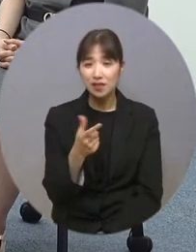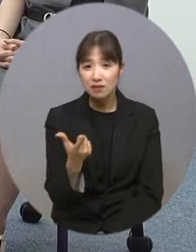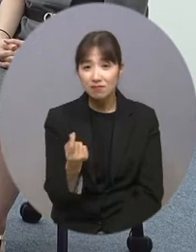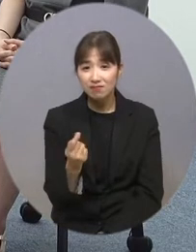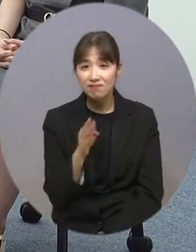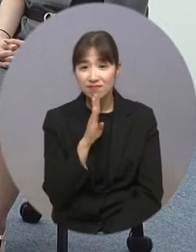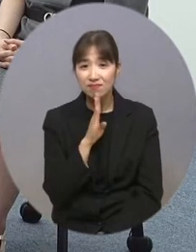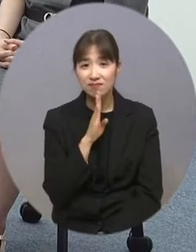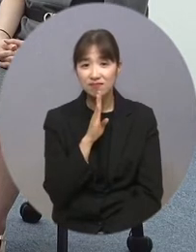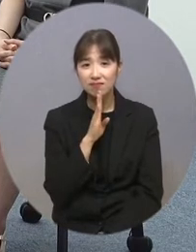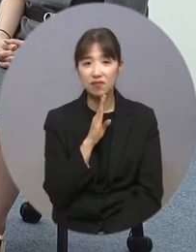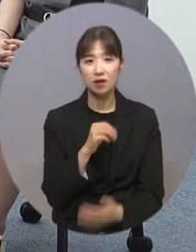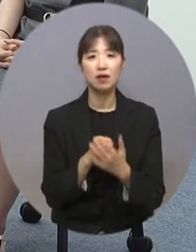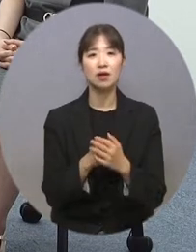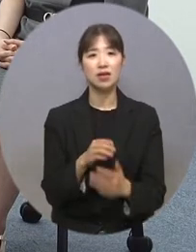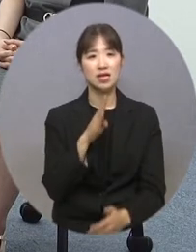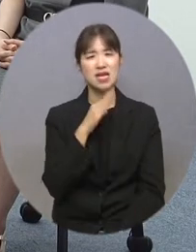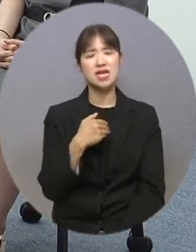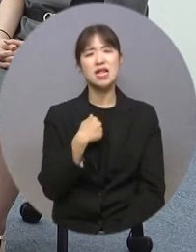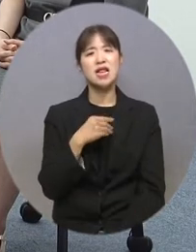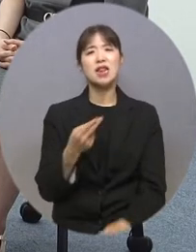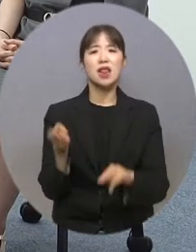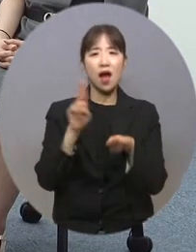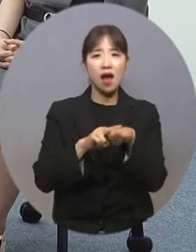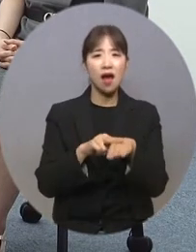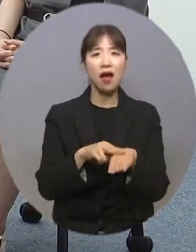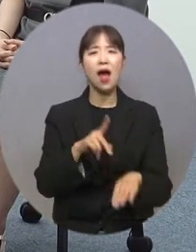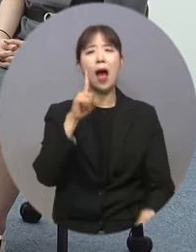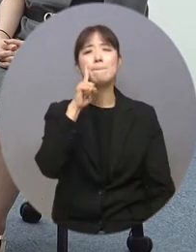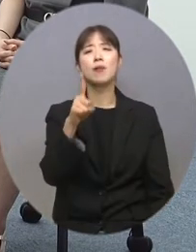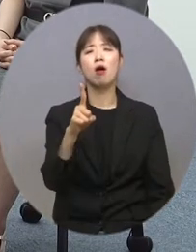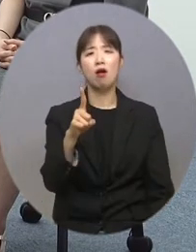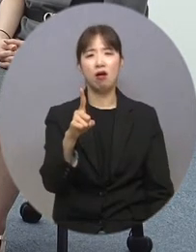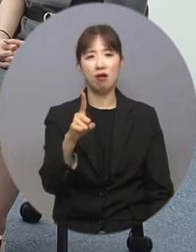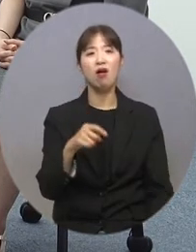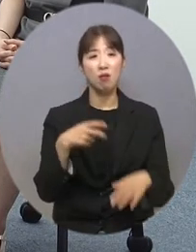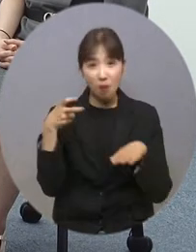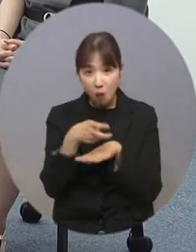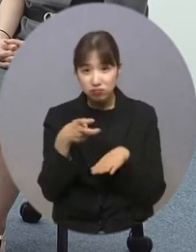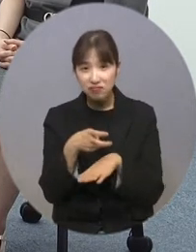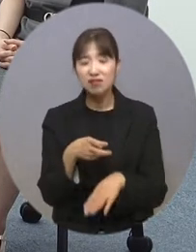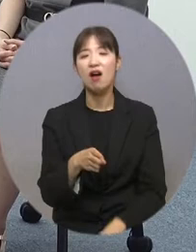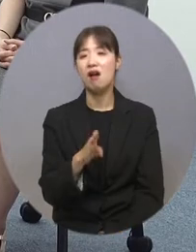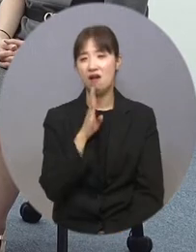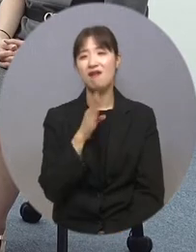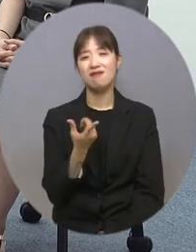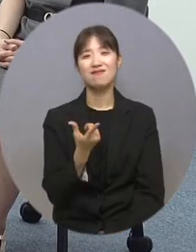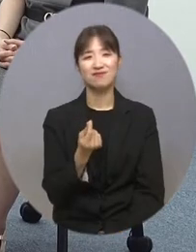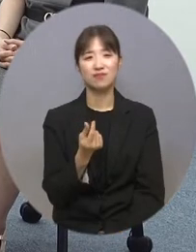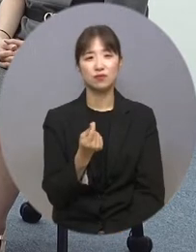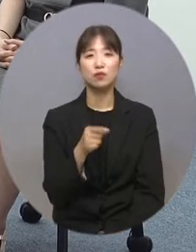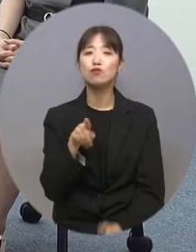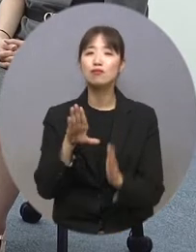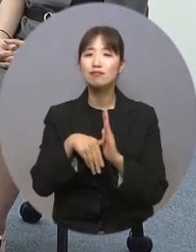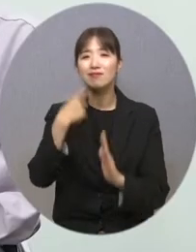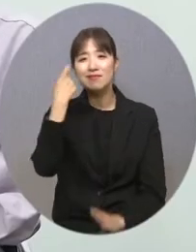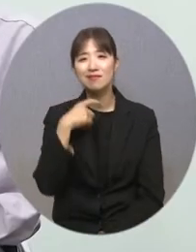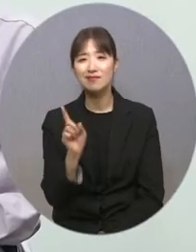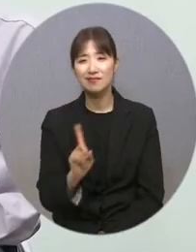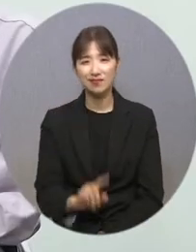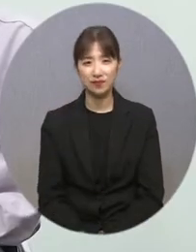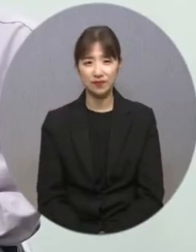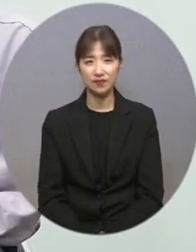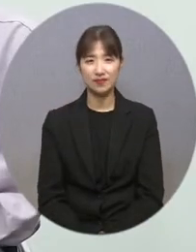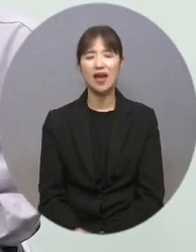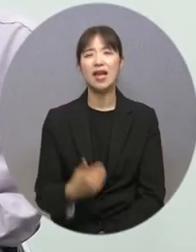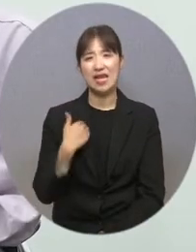어려우신 거잖아요 사실은 척 한 번밖에 안 탑 아가씨 걷어 의심해보세요 4 4 그래서 수들은 어떠셨어요 그때